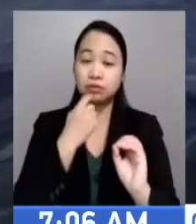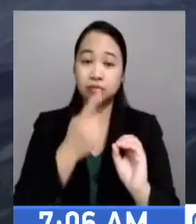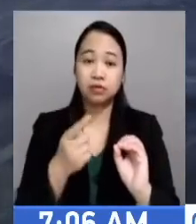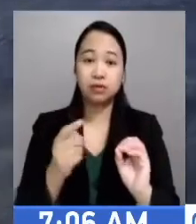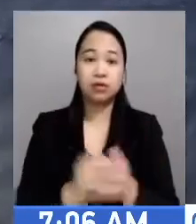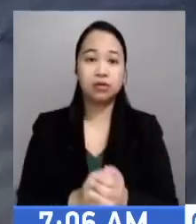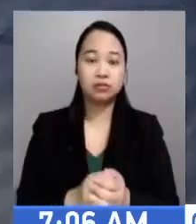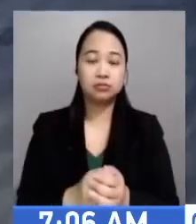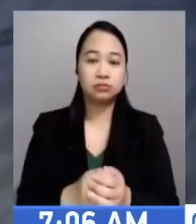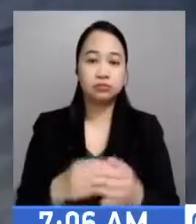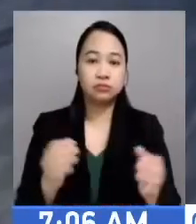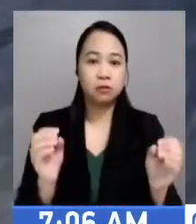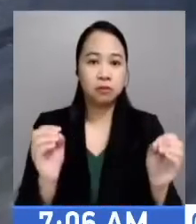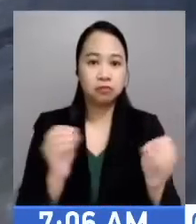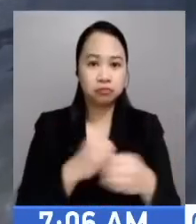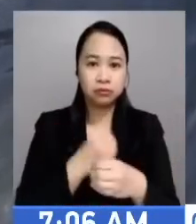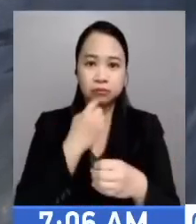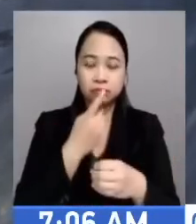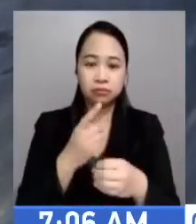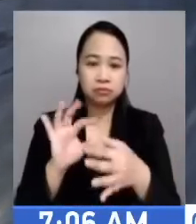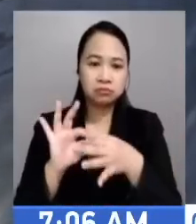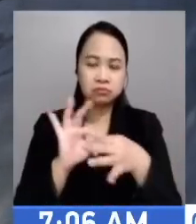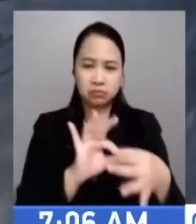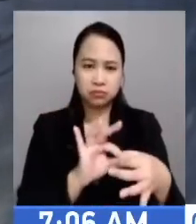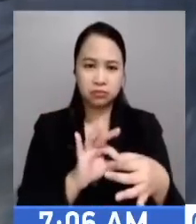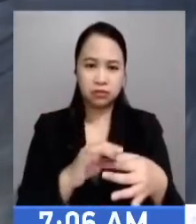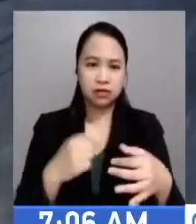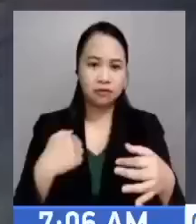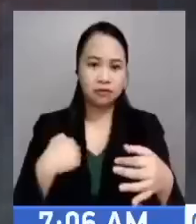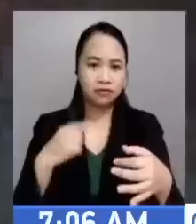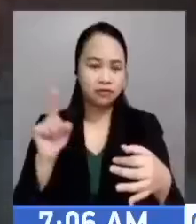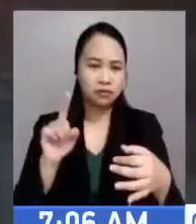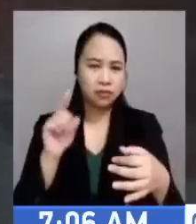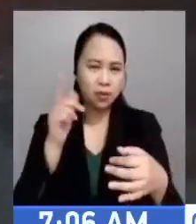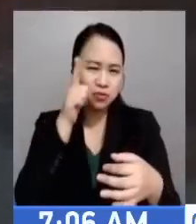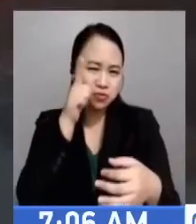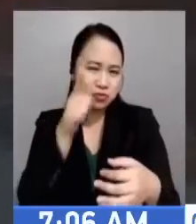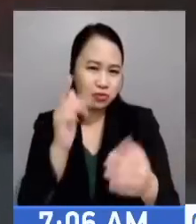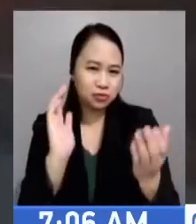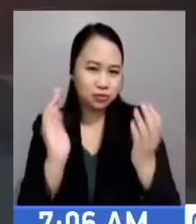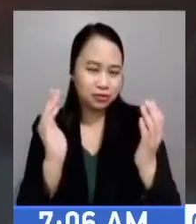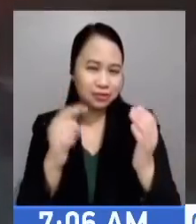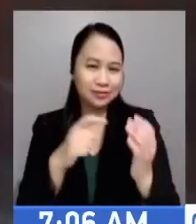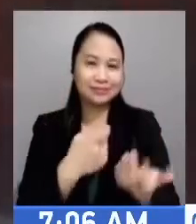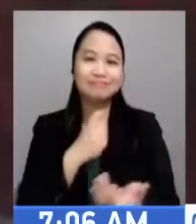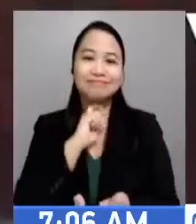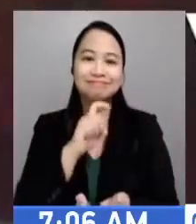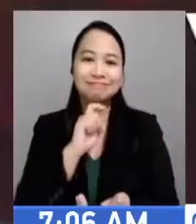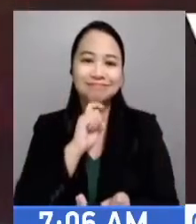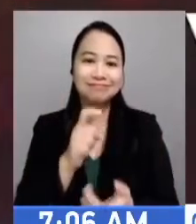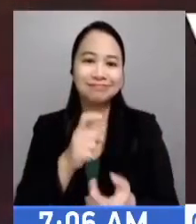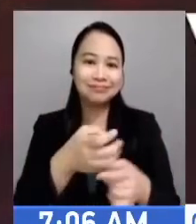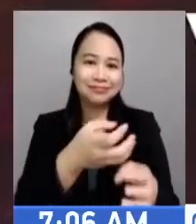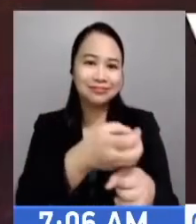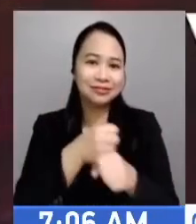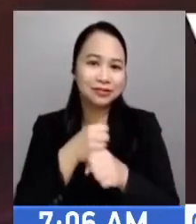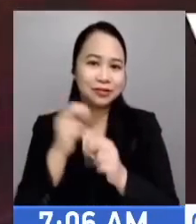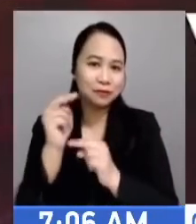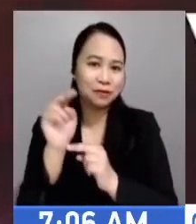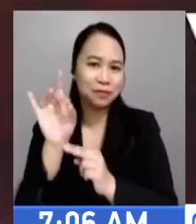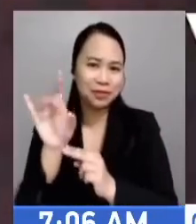Pag-asa Island, ang naturang debris ay kamukha ng nakuhang bakal na debris sa Busuanga, Palawan noong November 8. Halos parehong-pareho